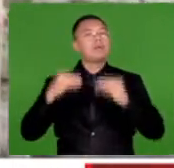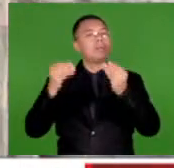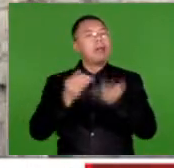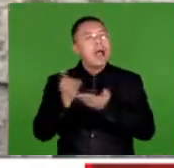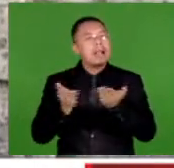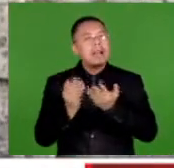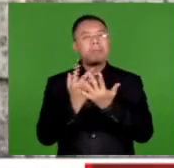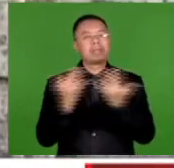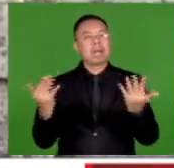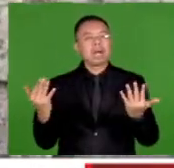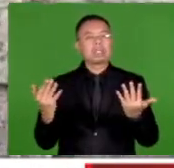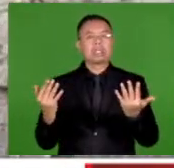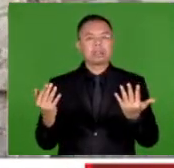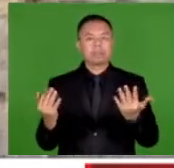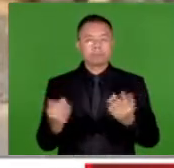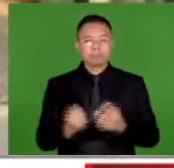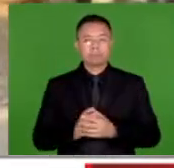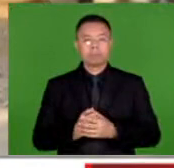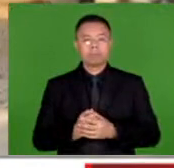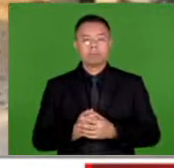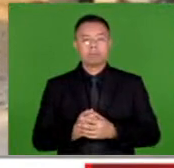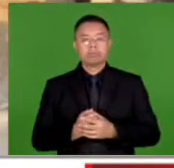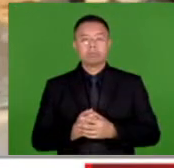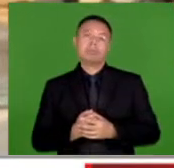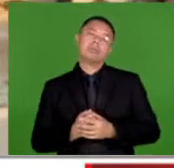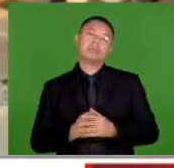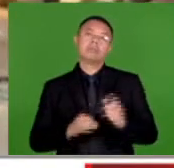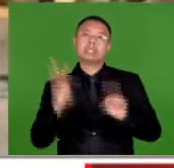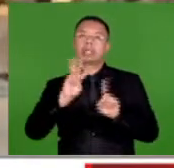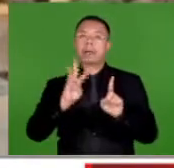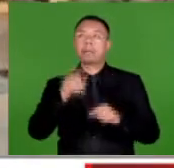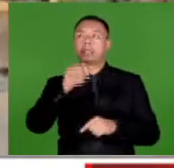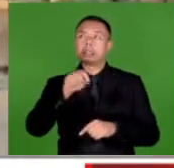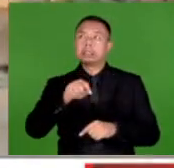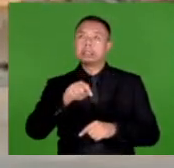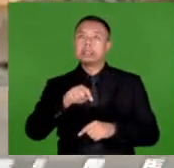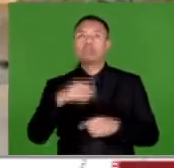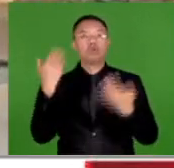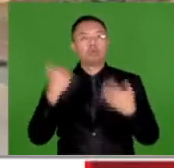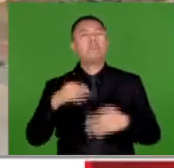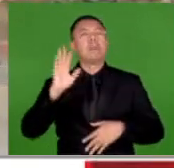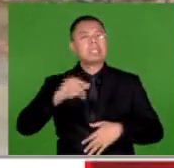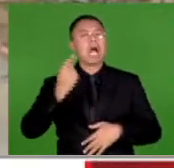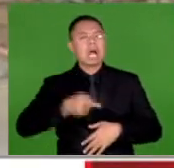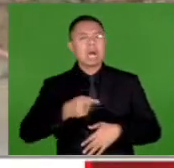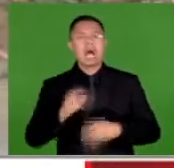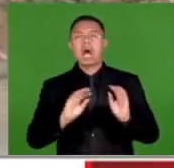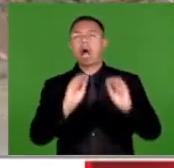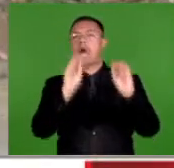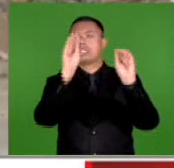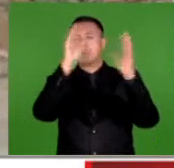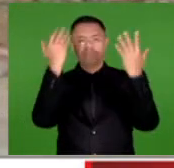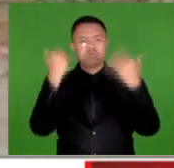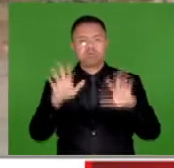warga yang terdampak. Di ke-13 ini masih ada kepulan asap ya, kemudian masih ada